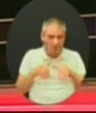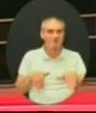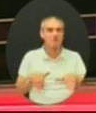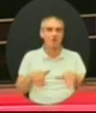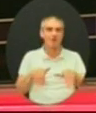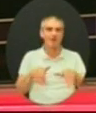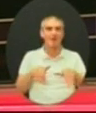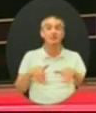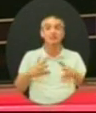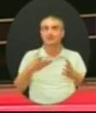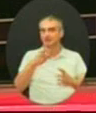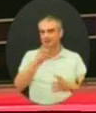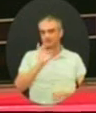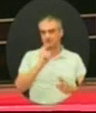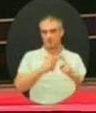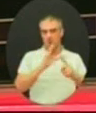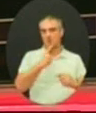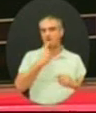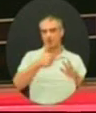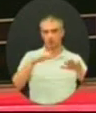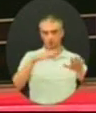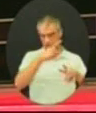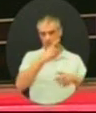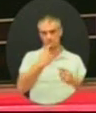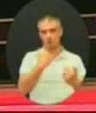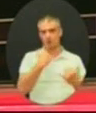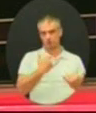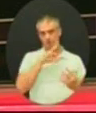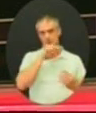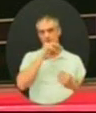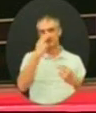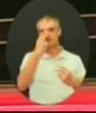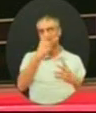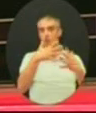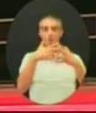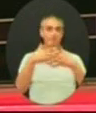שאנחנו, על זה דיבר ראש הממשלה, הוא מדבר בביקור שלו עכשיו בארצות הברית.